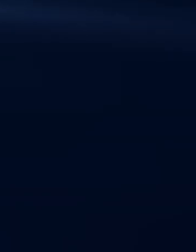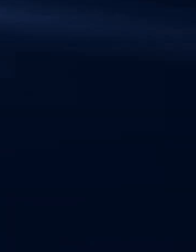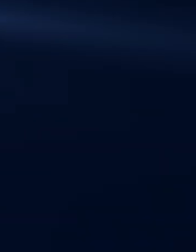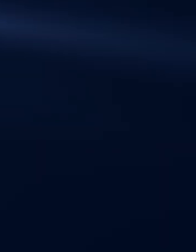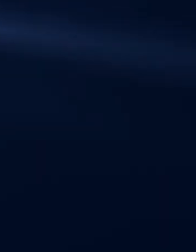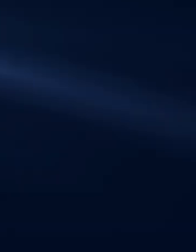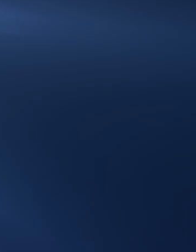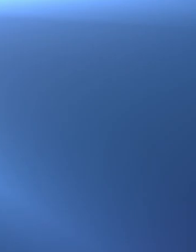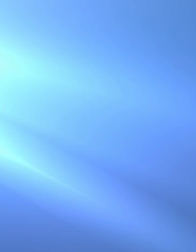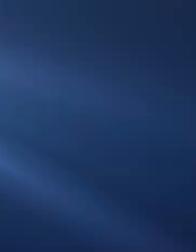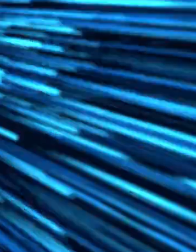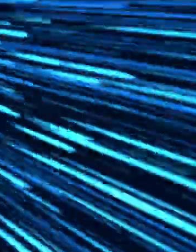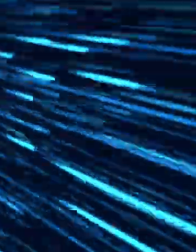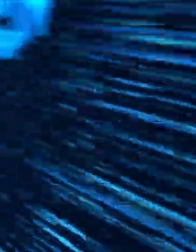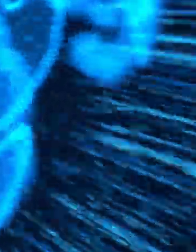Музика